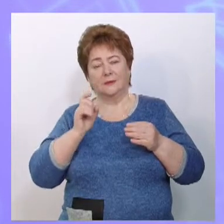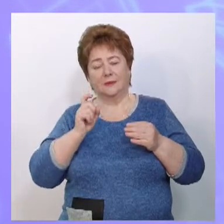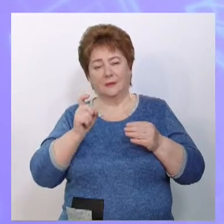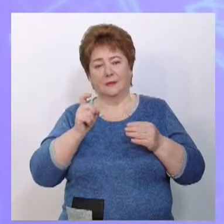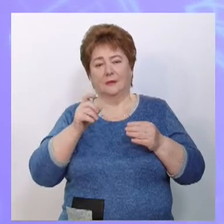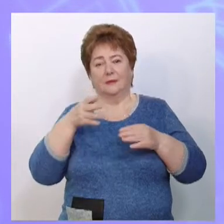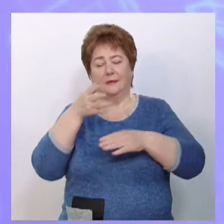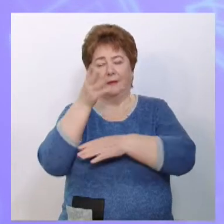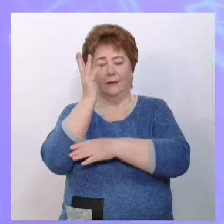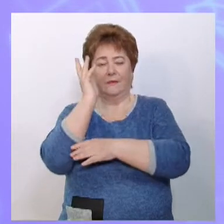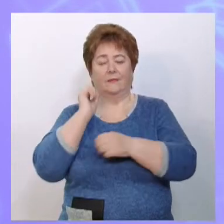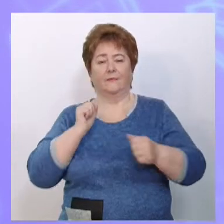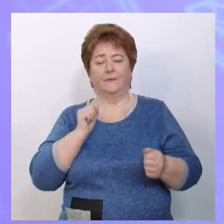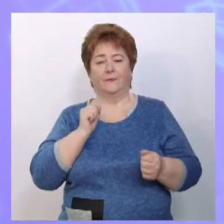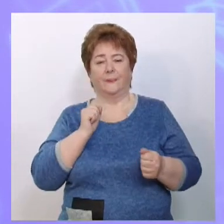деревьев.